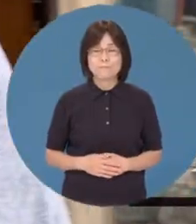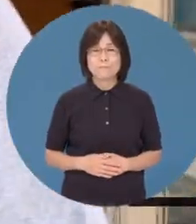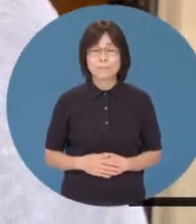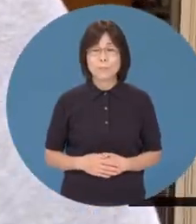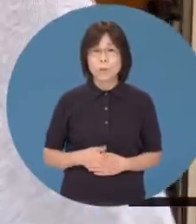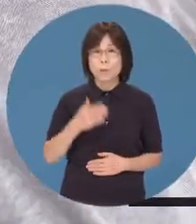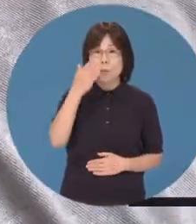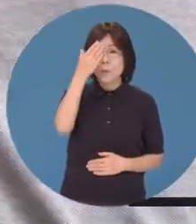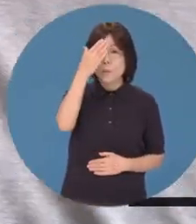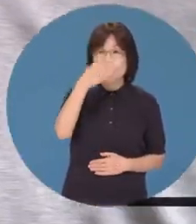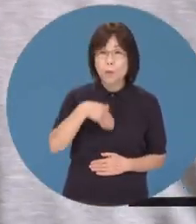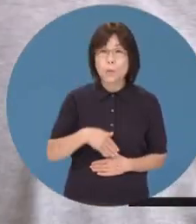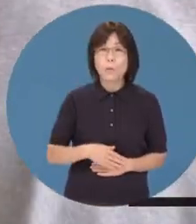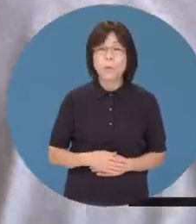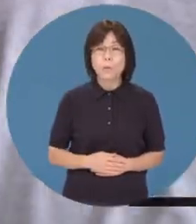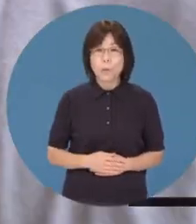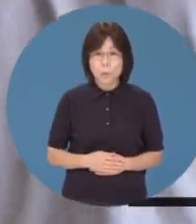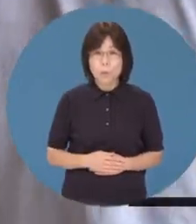ほう、